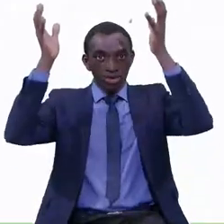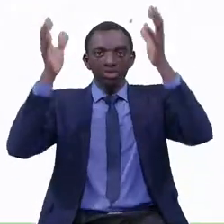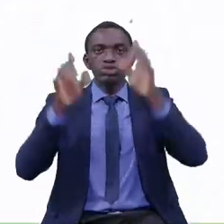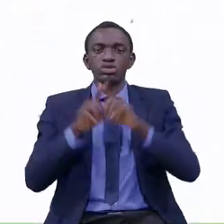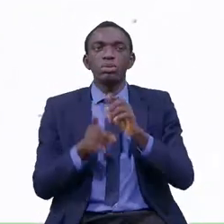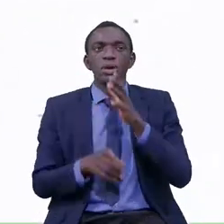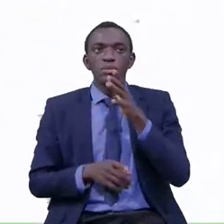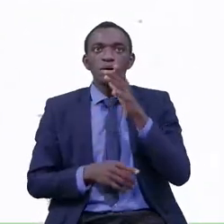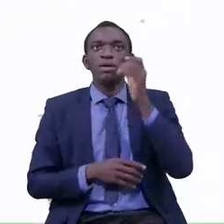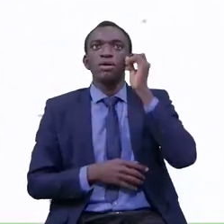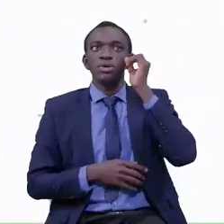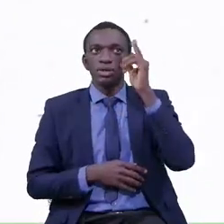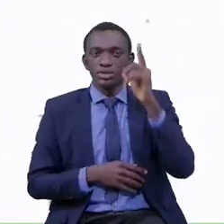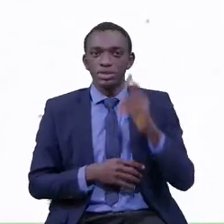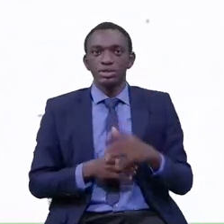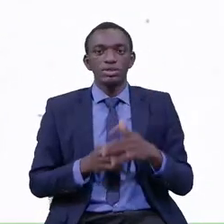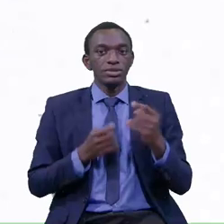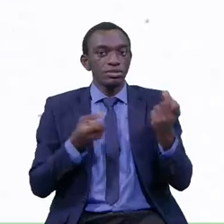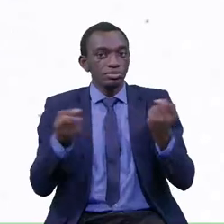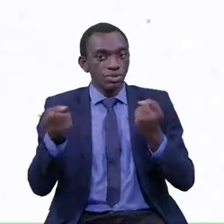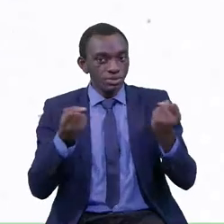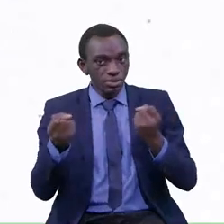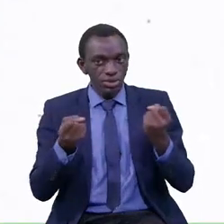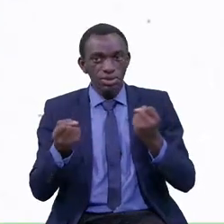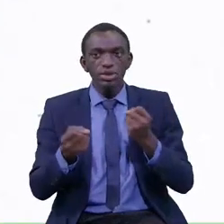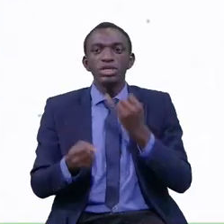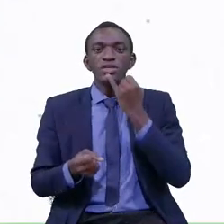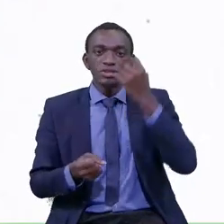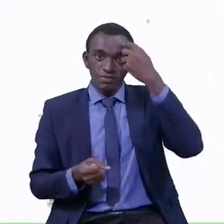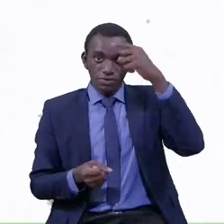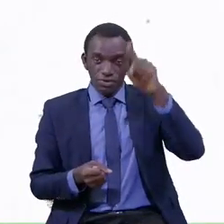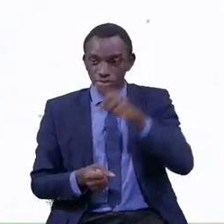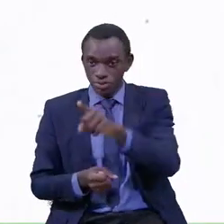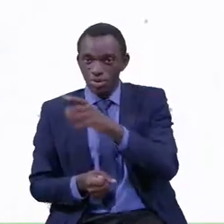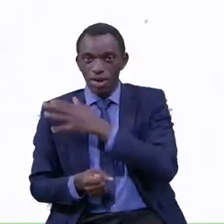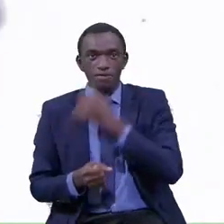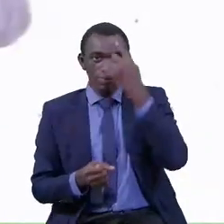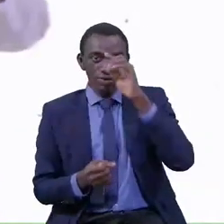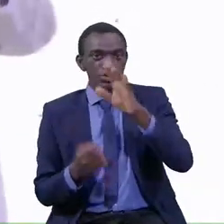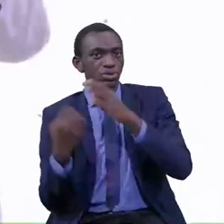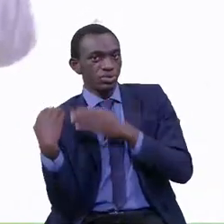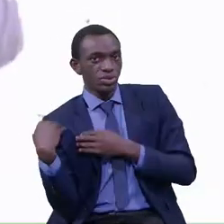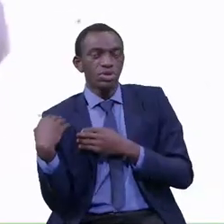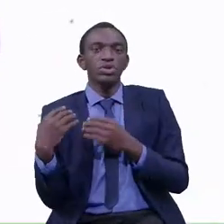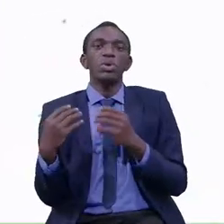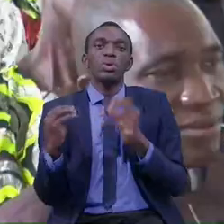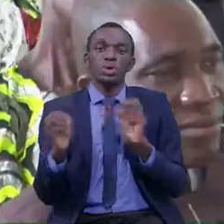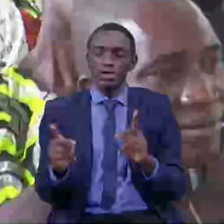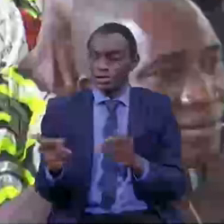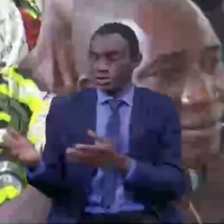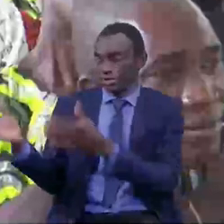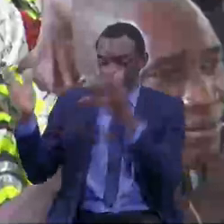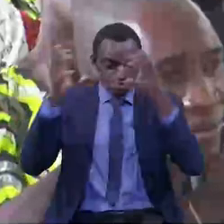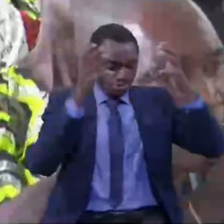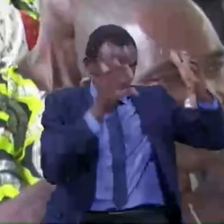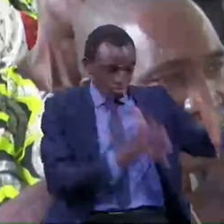compris. Le véhicule, tu peux toujours déposer ça dans le véhicule. La même chose avec la grâce